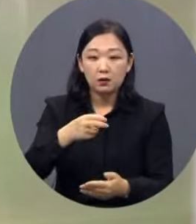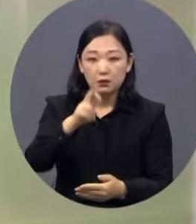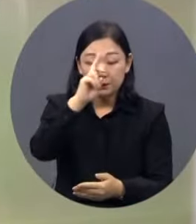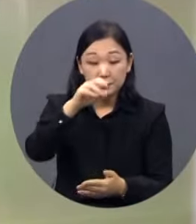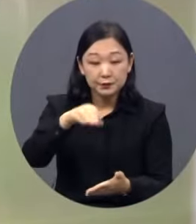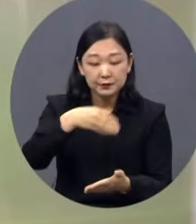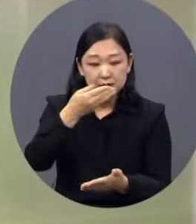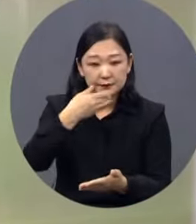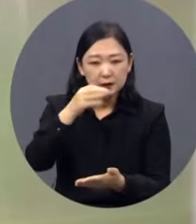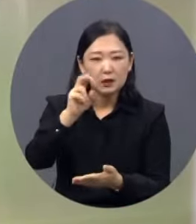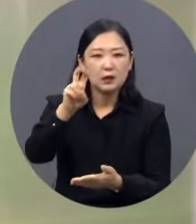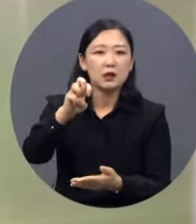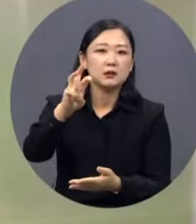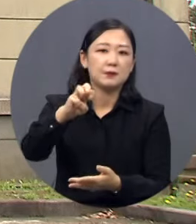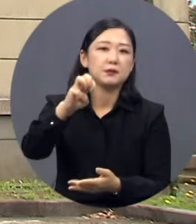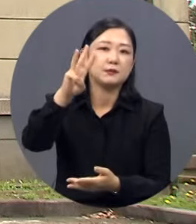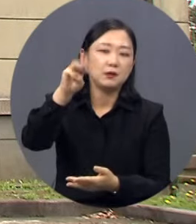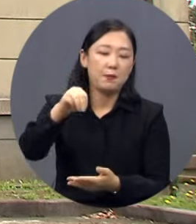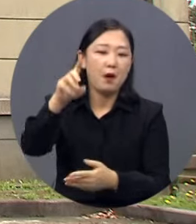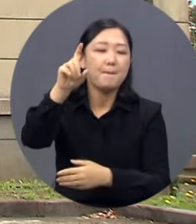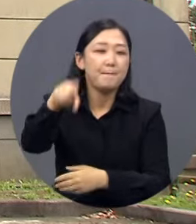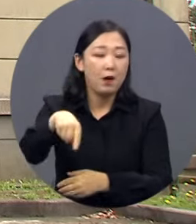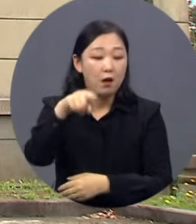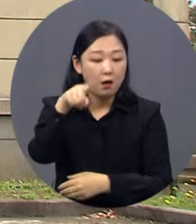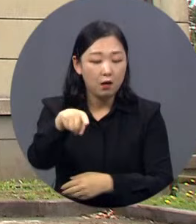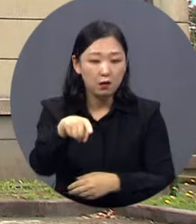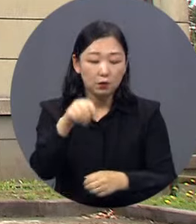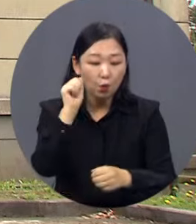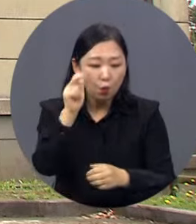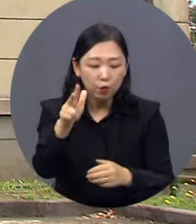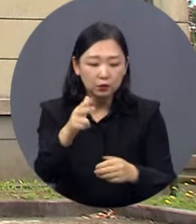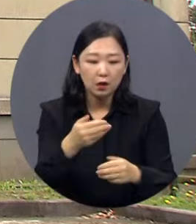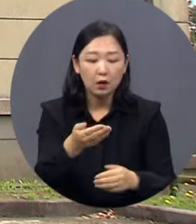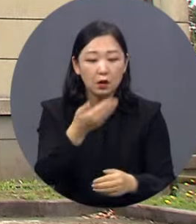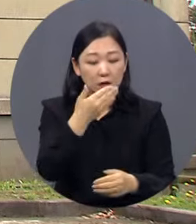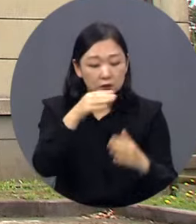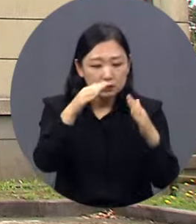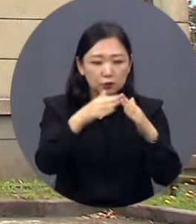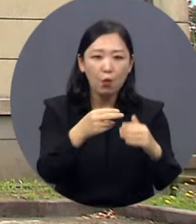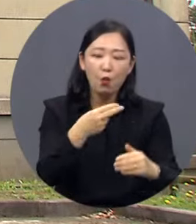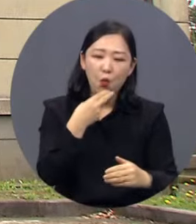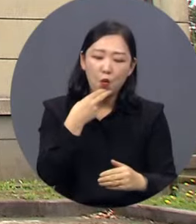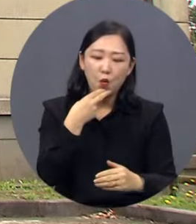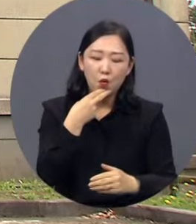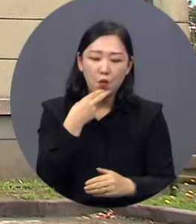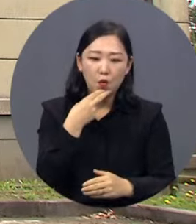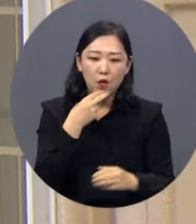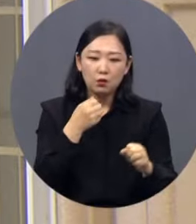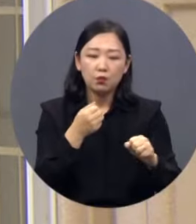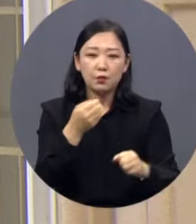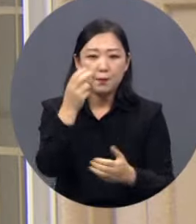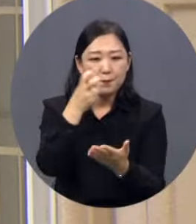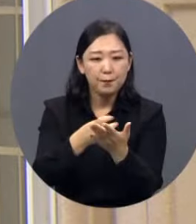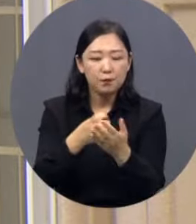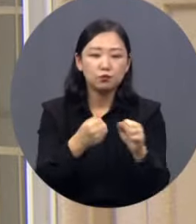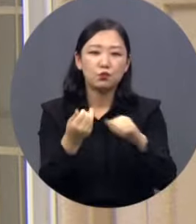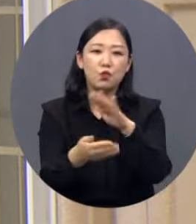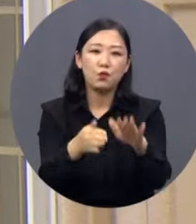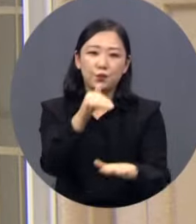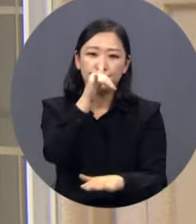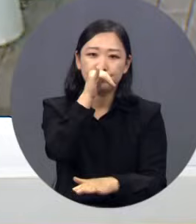33만 원을 결제했는데 해당 리조트에는 영업 중인 음식점이 없어 식품 위생품 논란이 일고